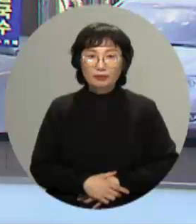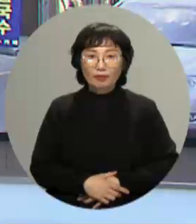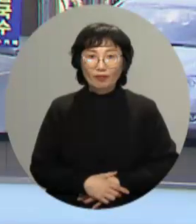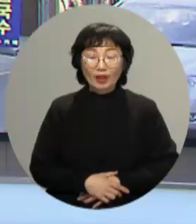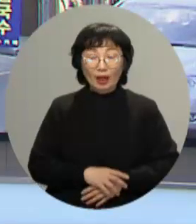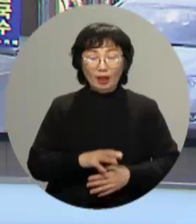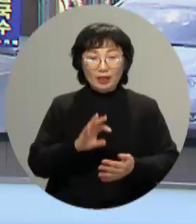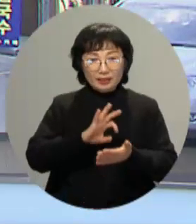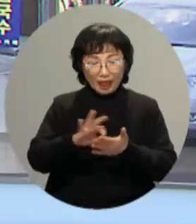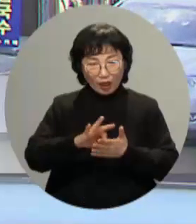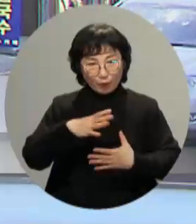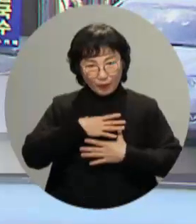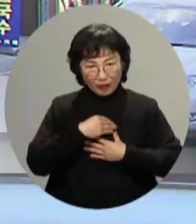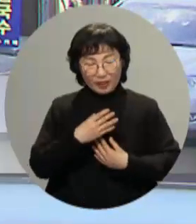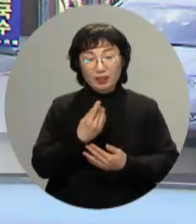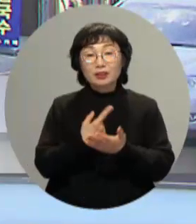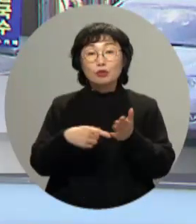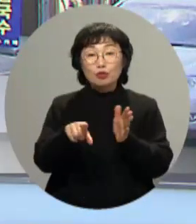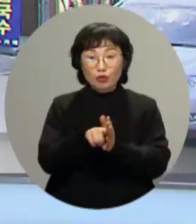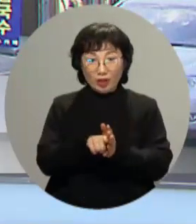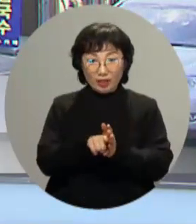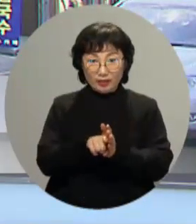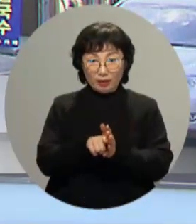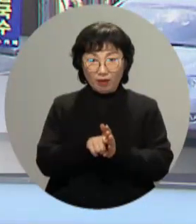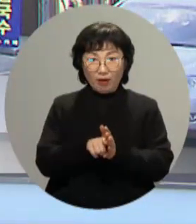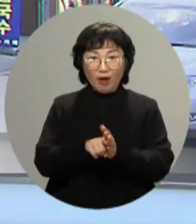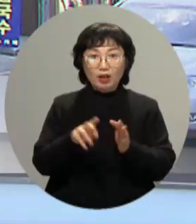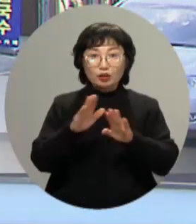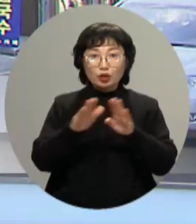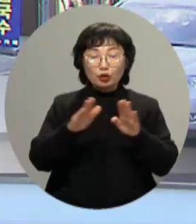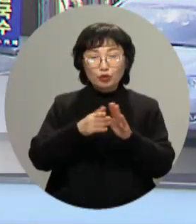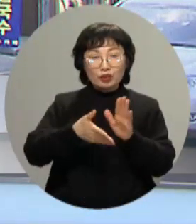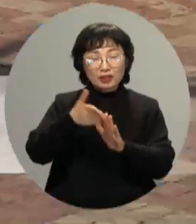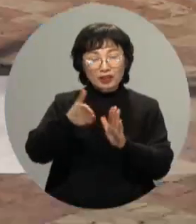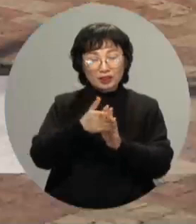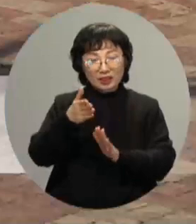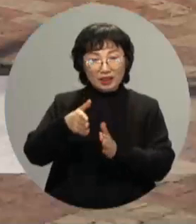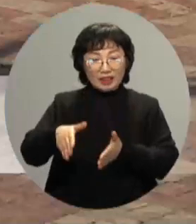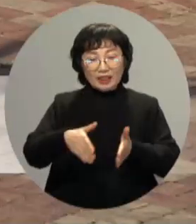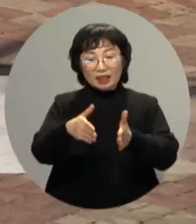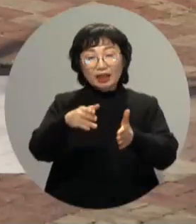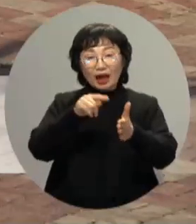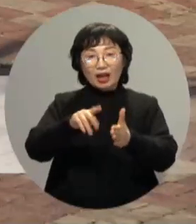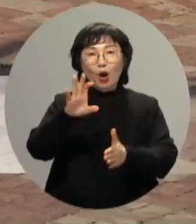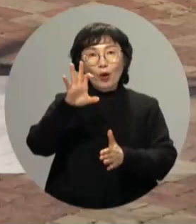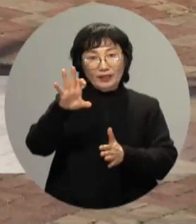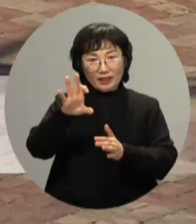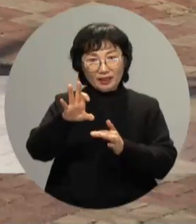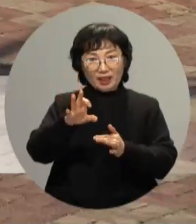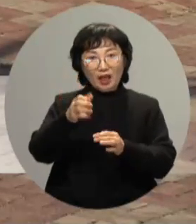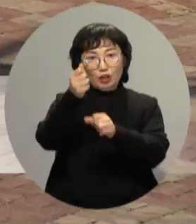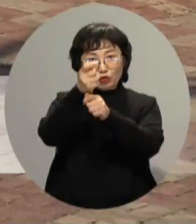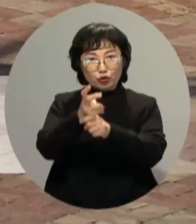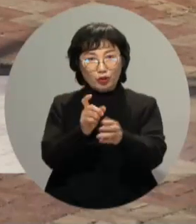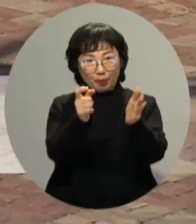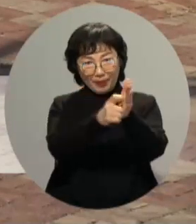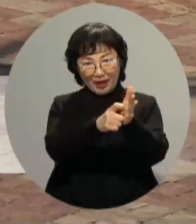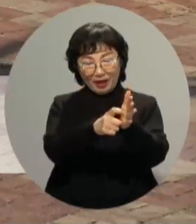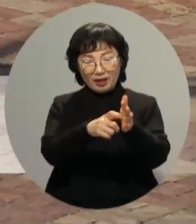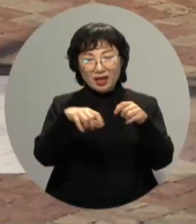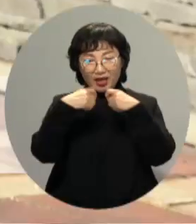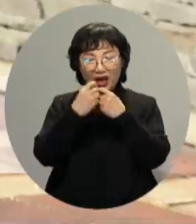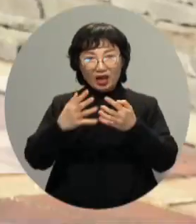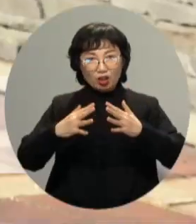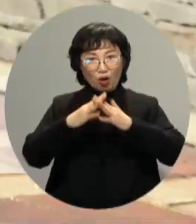이용 편의와 안전을 위해 주소가 없던 전주시의 화장실에 도로명 주소가 부여됩니다 전주시는 단독 건물로